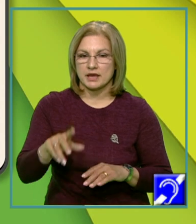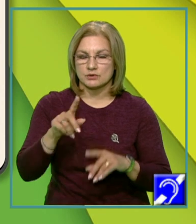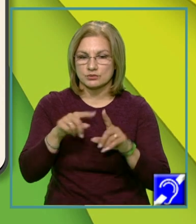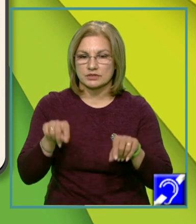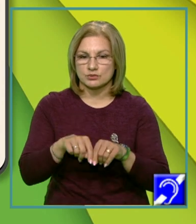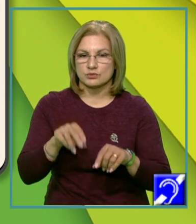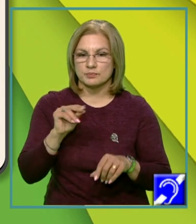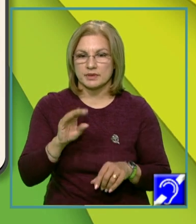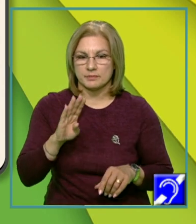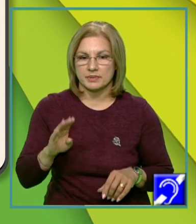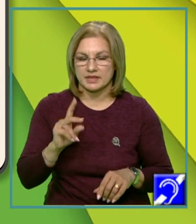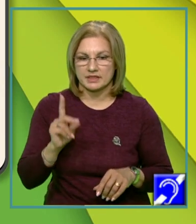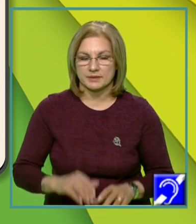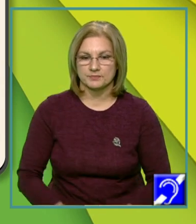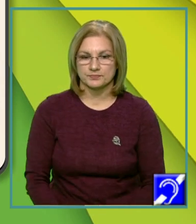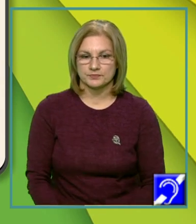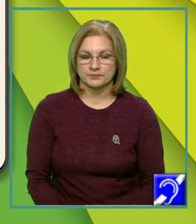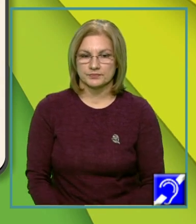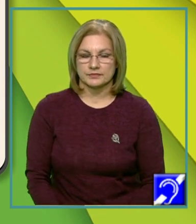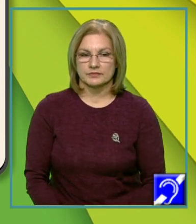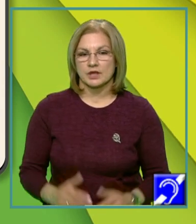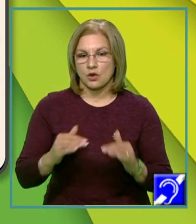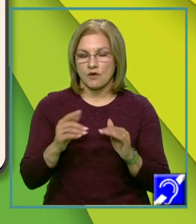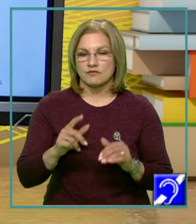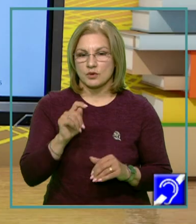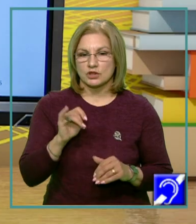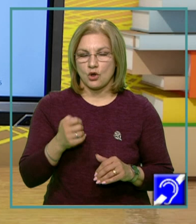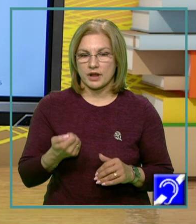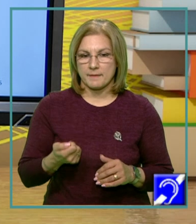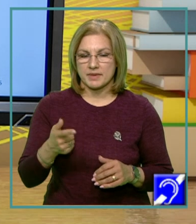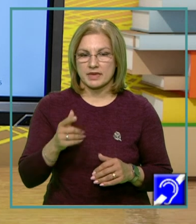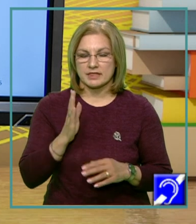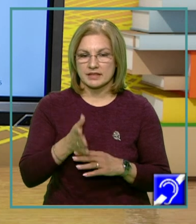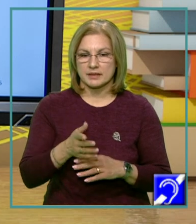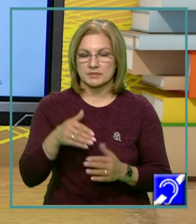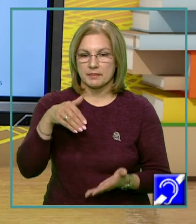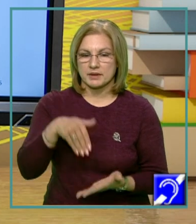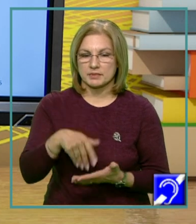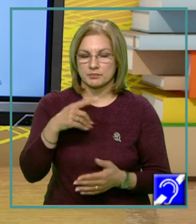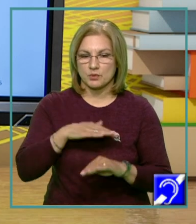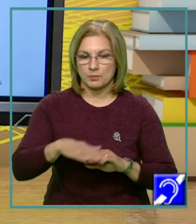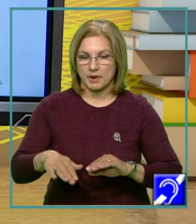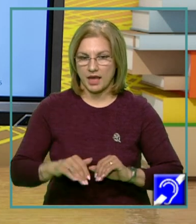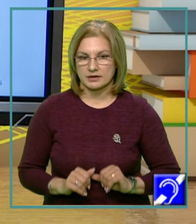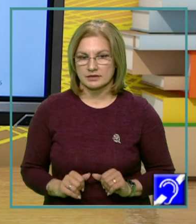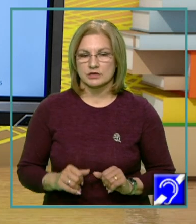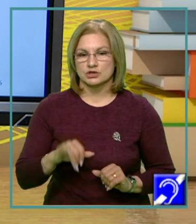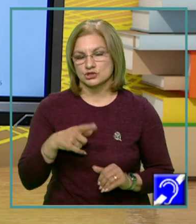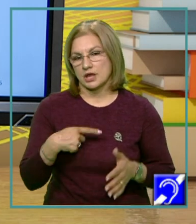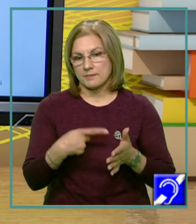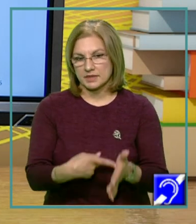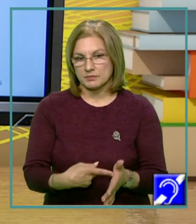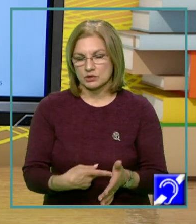pe BD conform teoremei drepte perpendiculare pe un plan și Ham